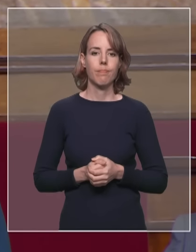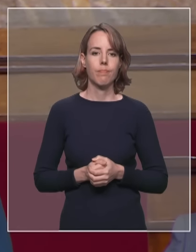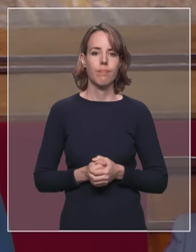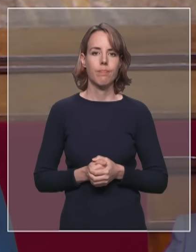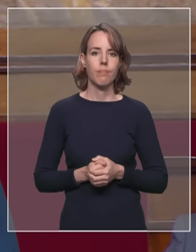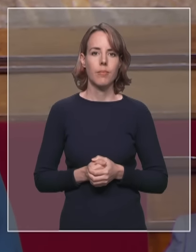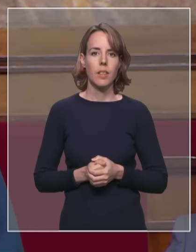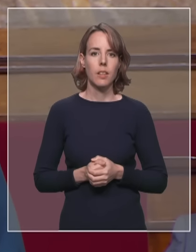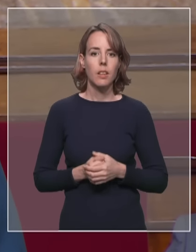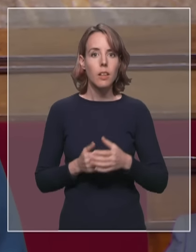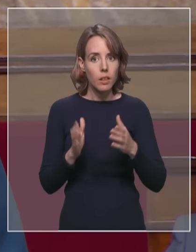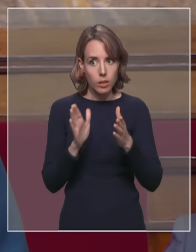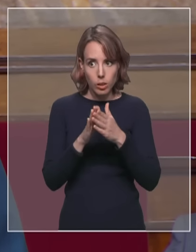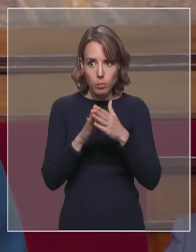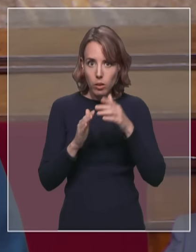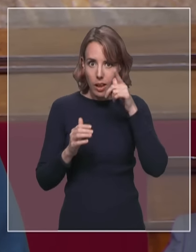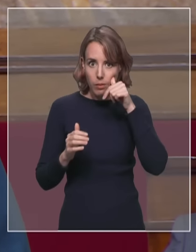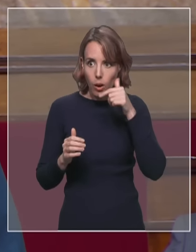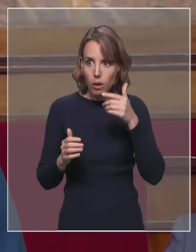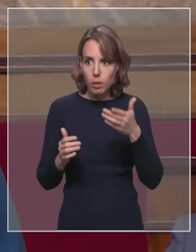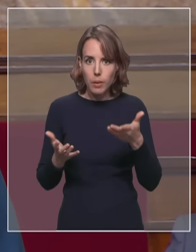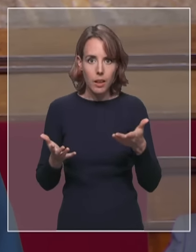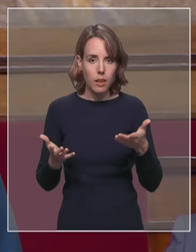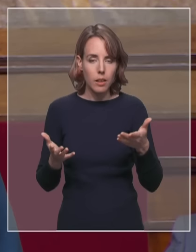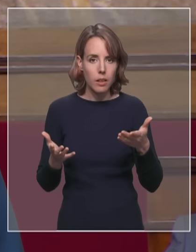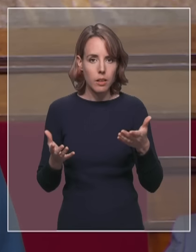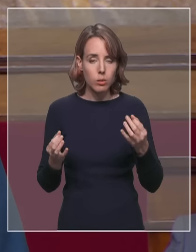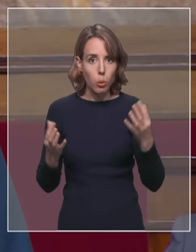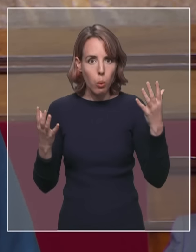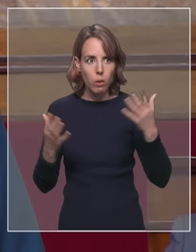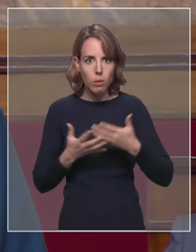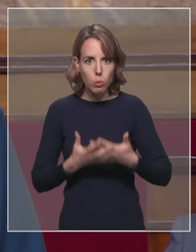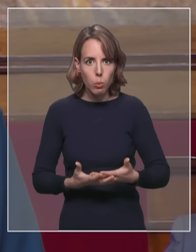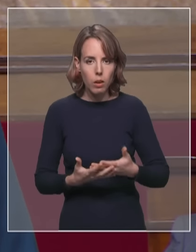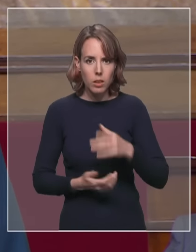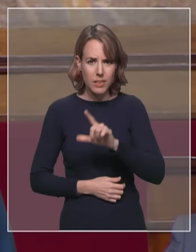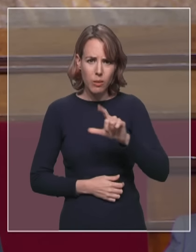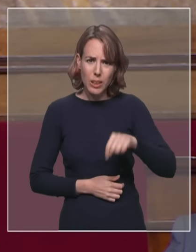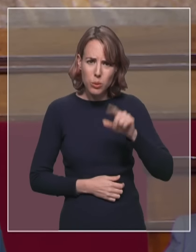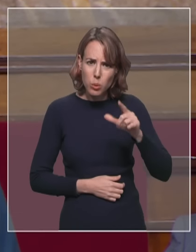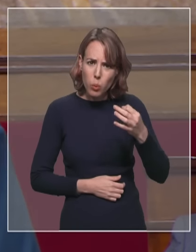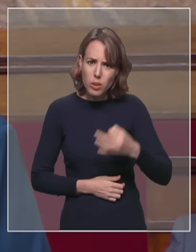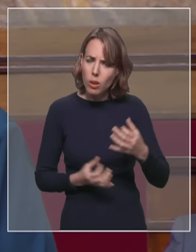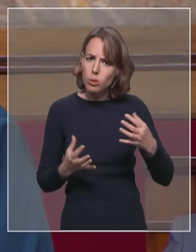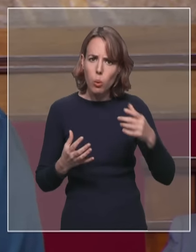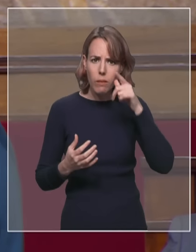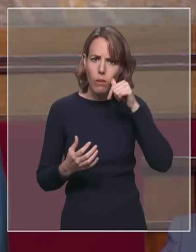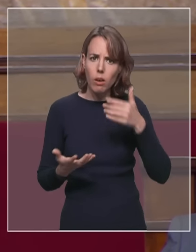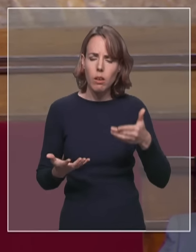Vous leur avez demandé un effort mesuré, mais en fait, là, vous demandez un effort considérable de 22,2%. Je le